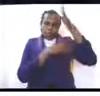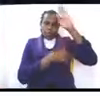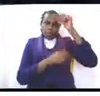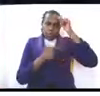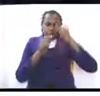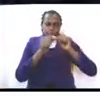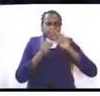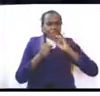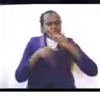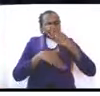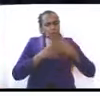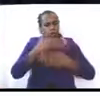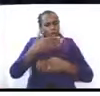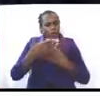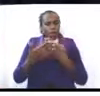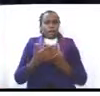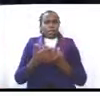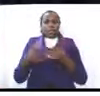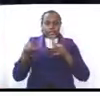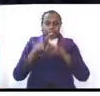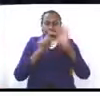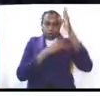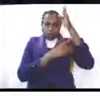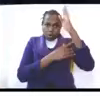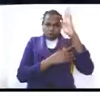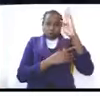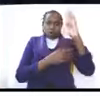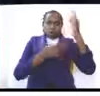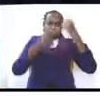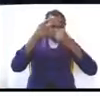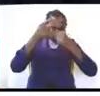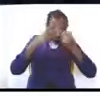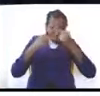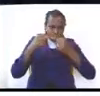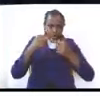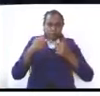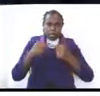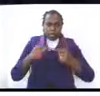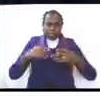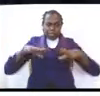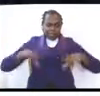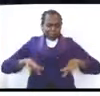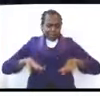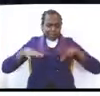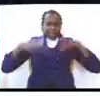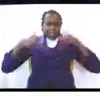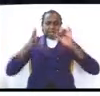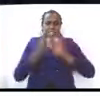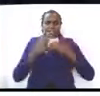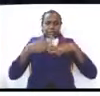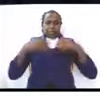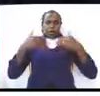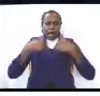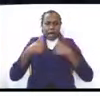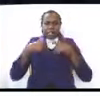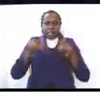Ukawakumbuke wote. Na Mungu ukaweza kushusha maringo ambayo watu wakipewa